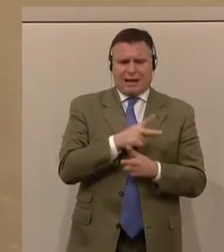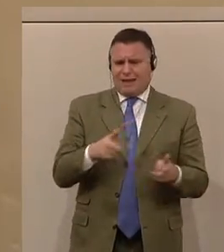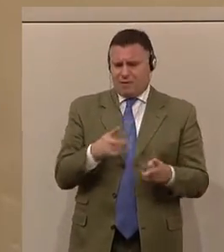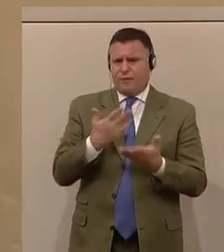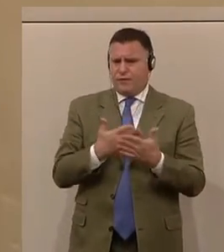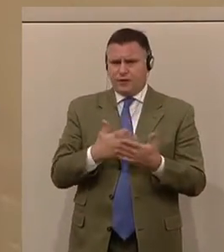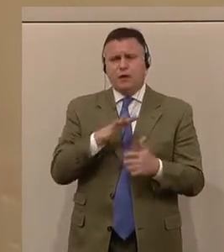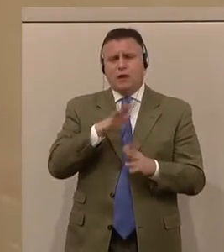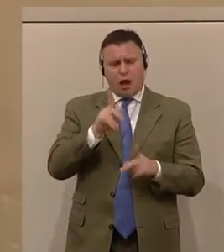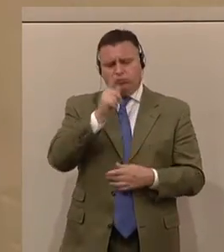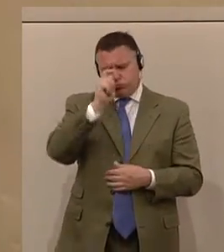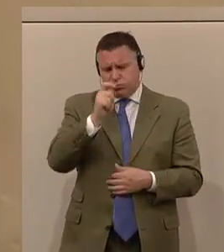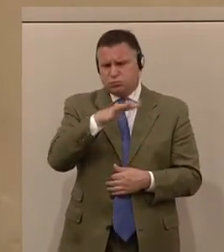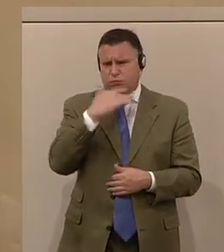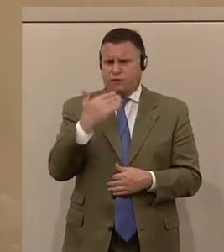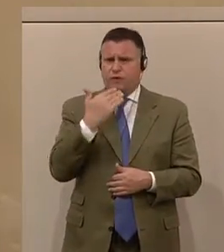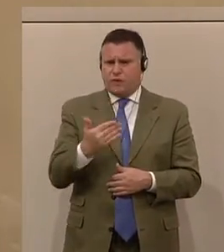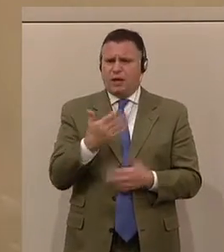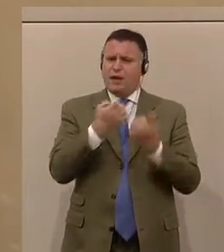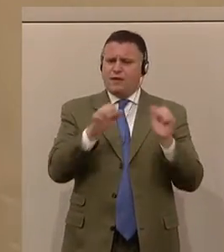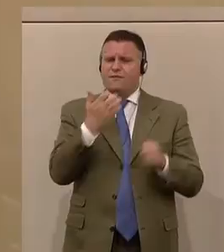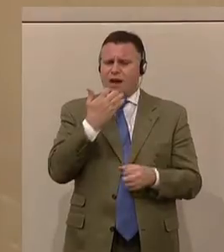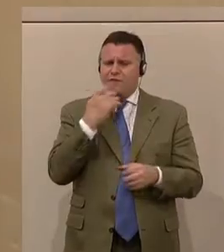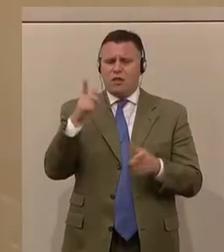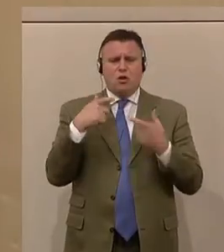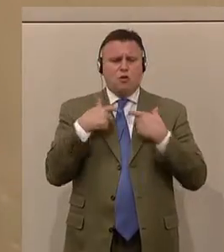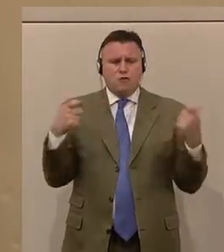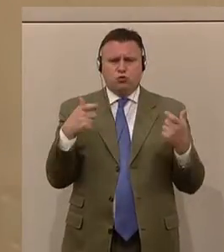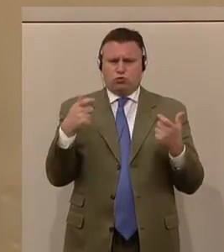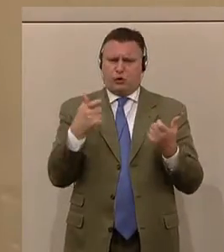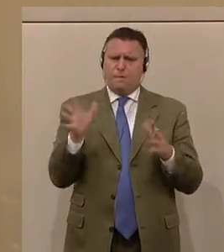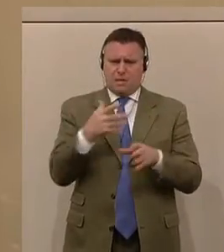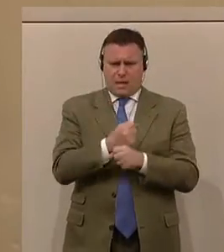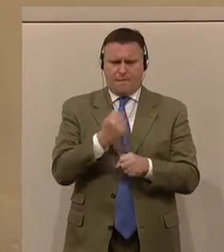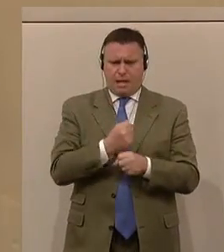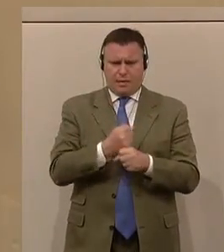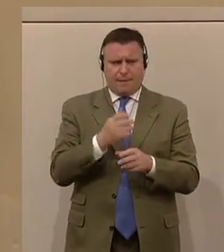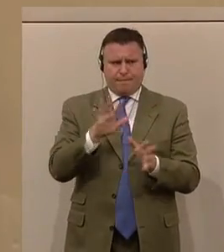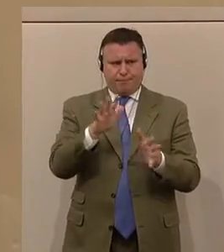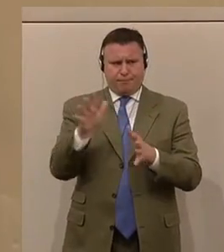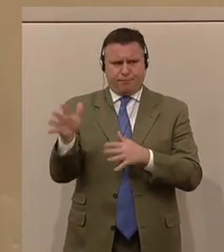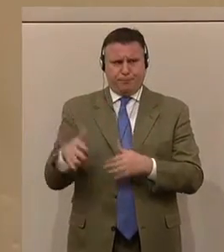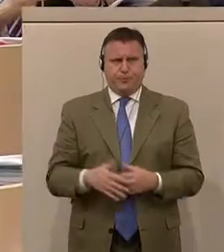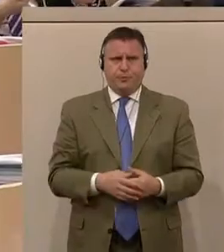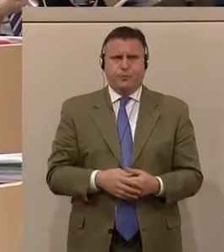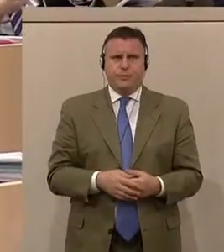könnten. Dafür sage ich ein aufrichtiges Danke an alle unsere Funktionäre und Freiwillige.